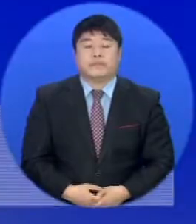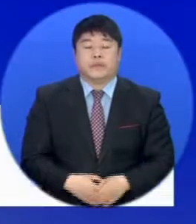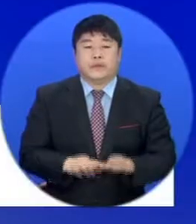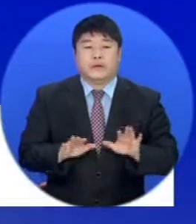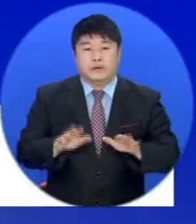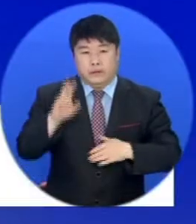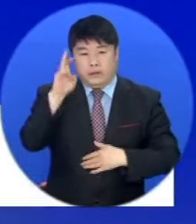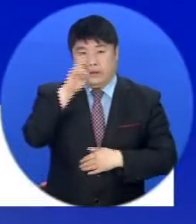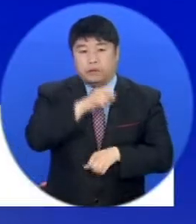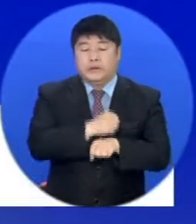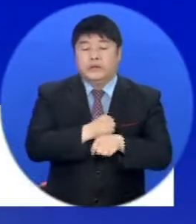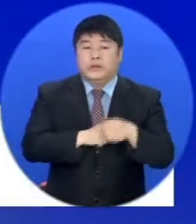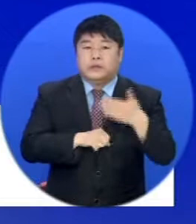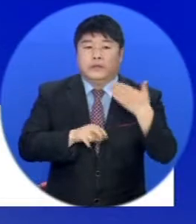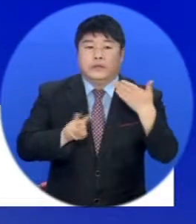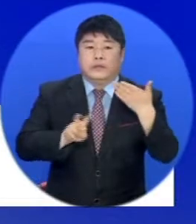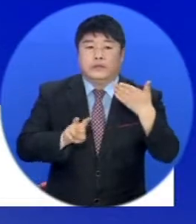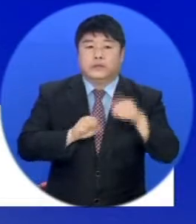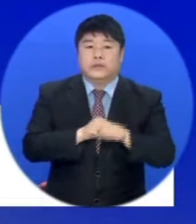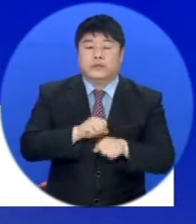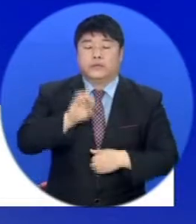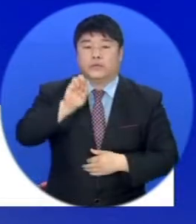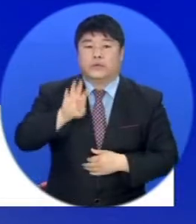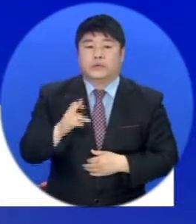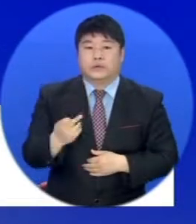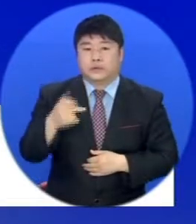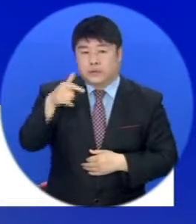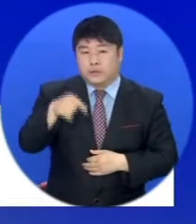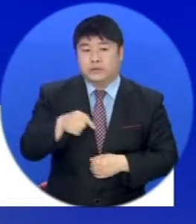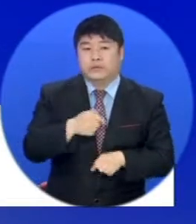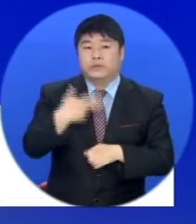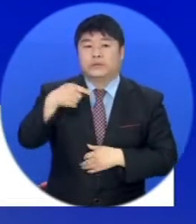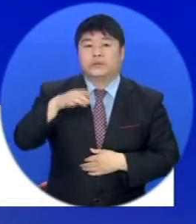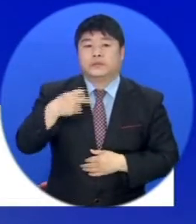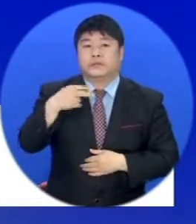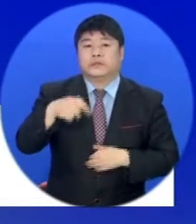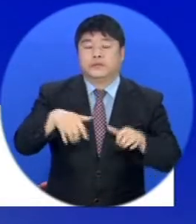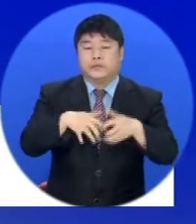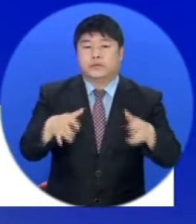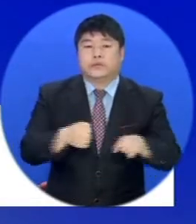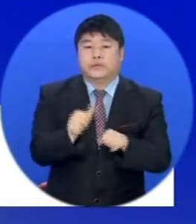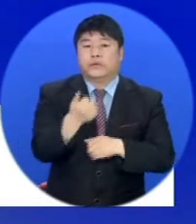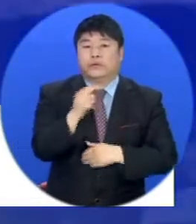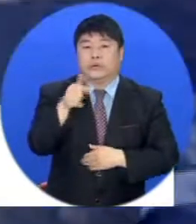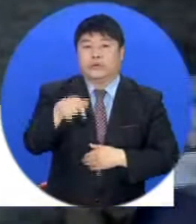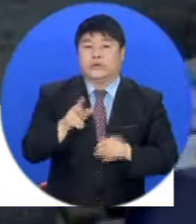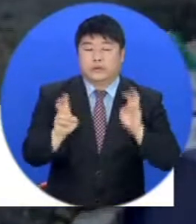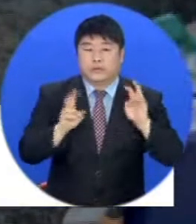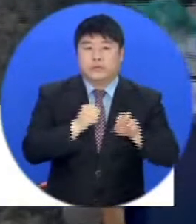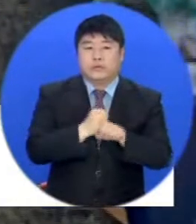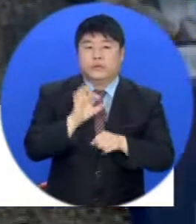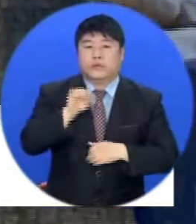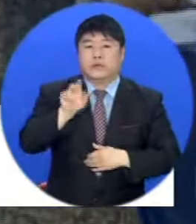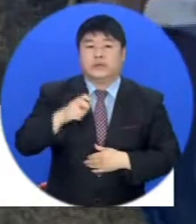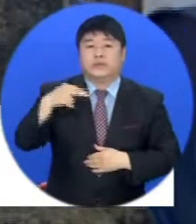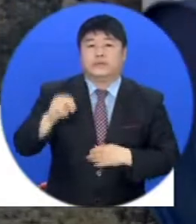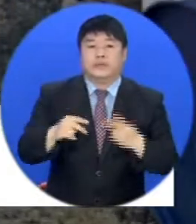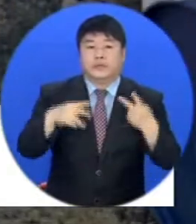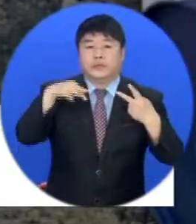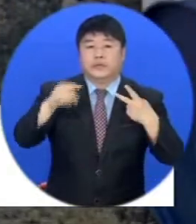오늘 오전 9시 20분쯤 광주 광산구 장덕동의 한 화학공장에서 염산 2톤이 외부로